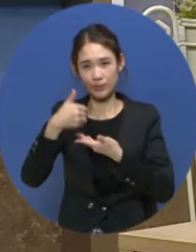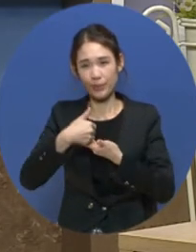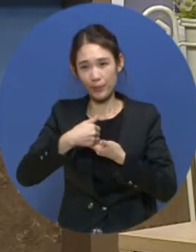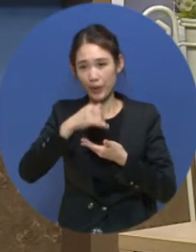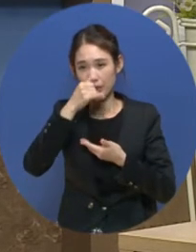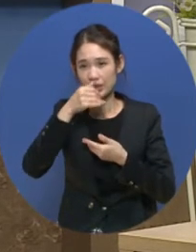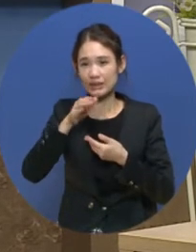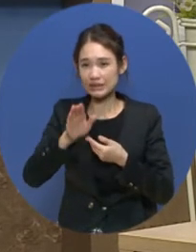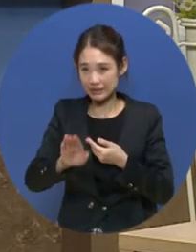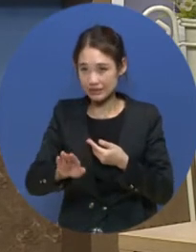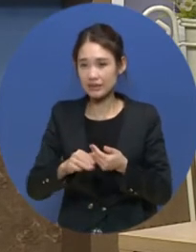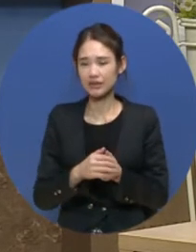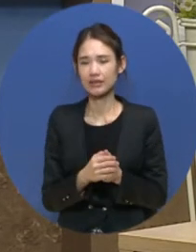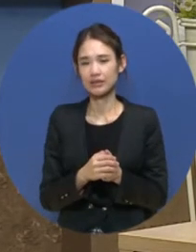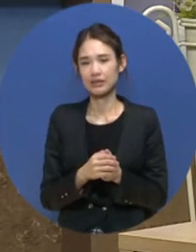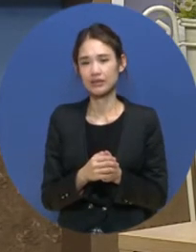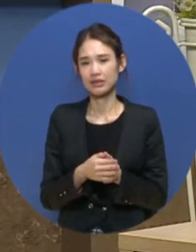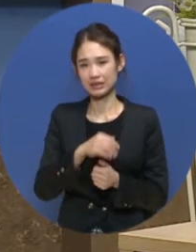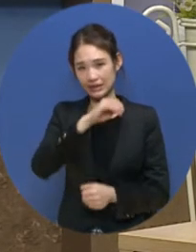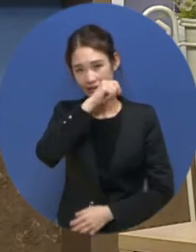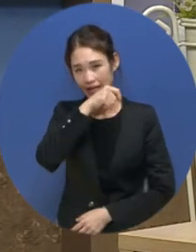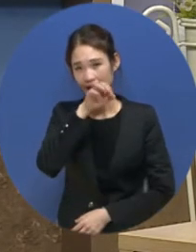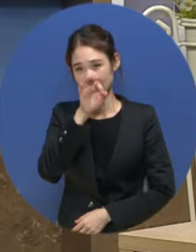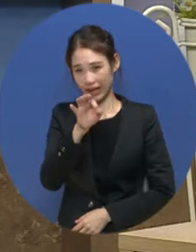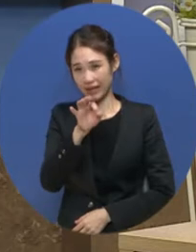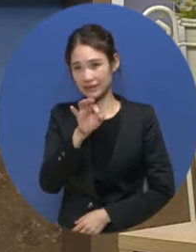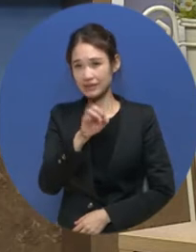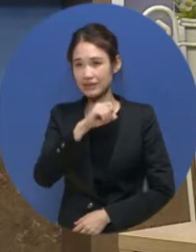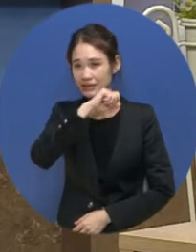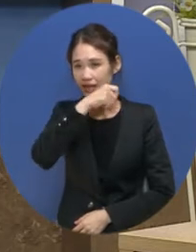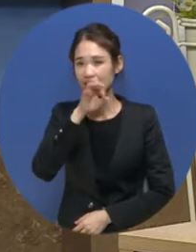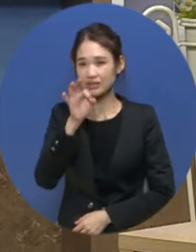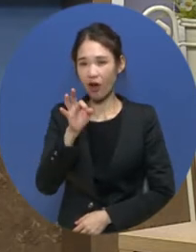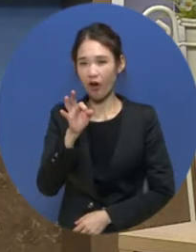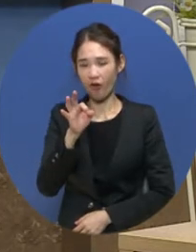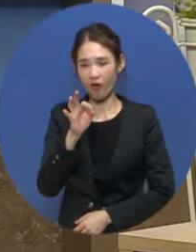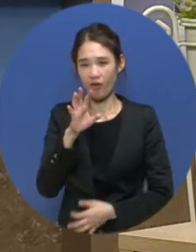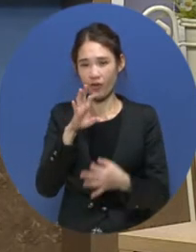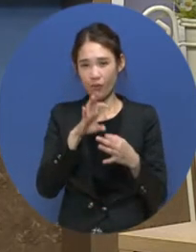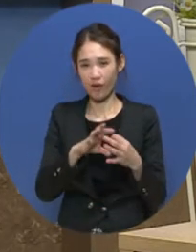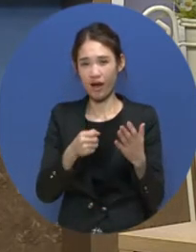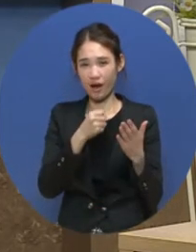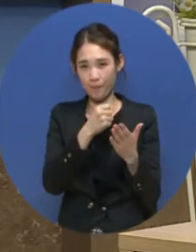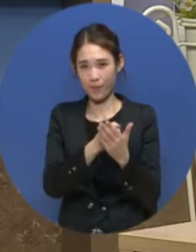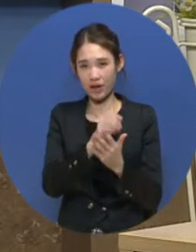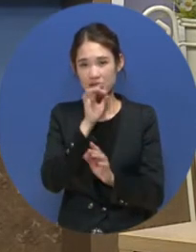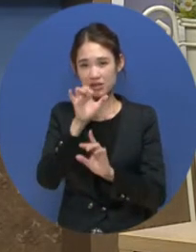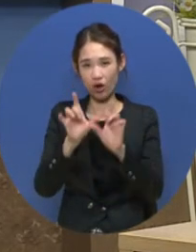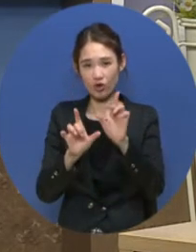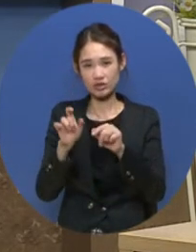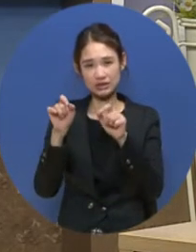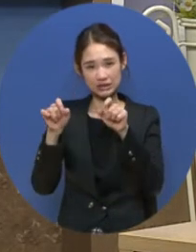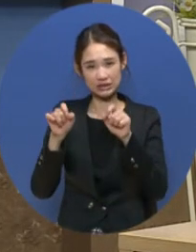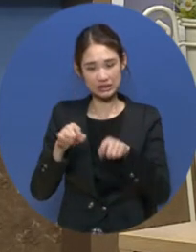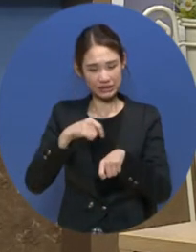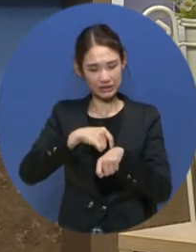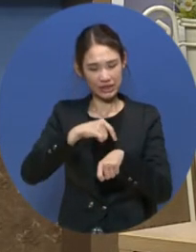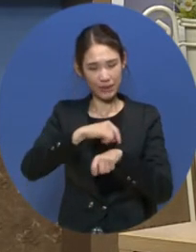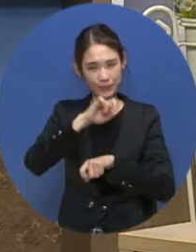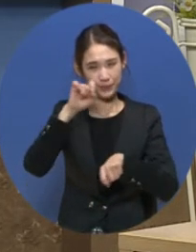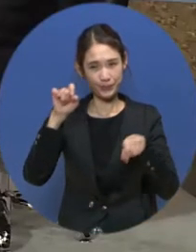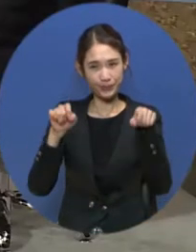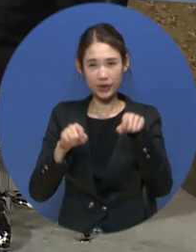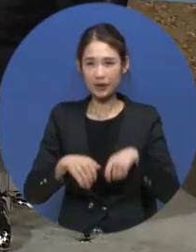하고 계시지만, 그렇죠. 또 예산이라든지 이런 재정적인 부분 때문에 좀 현실화 되기에는 좀 시간이 걸리고